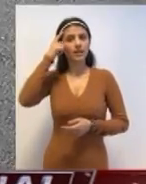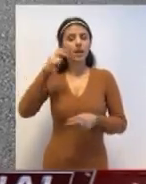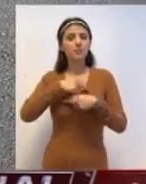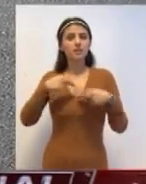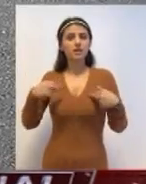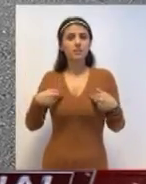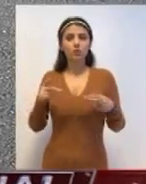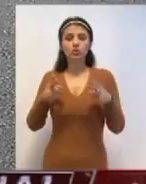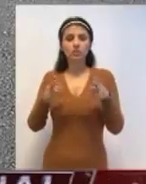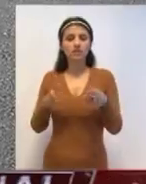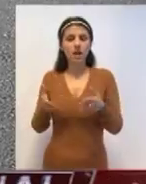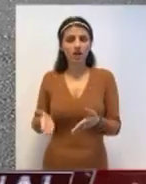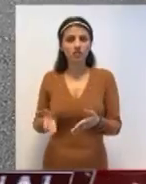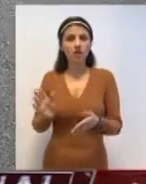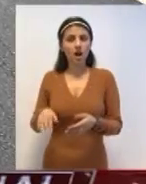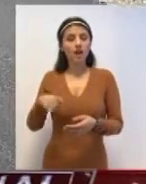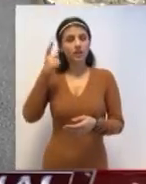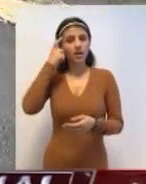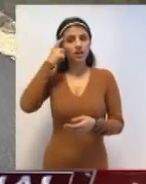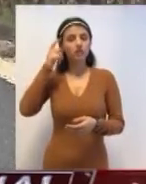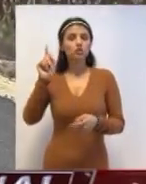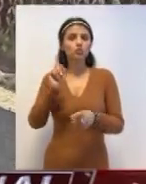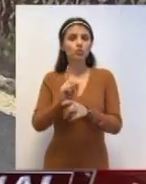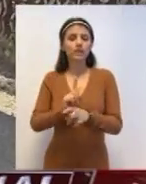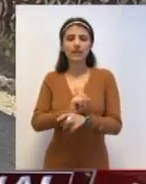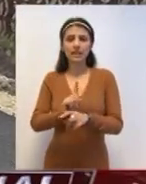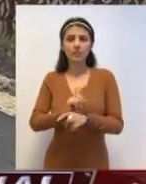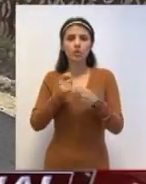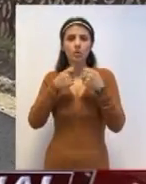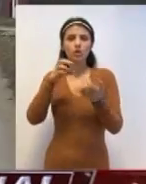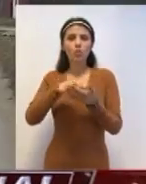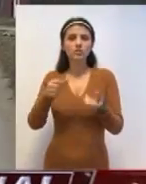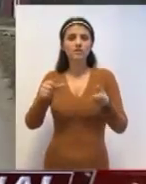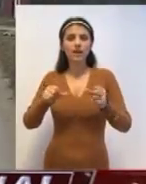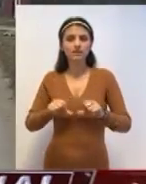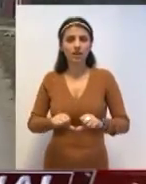Inițiativele primarului Marian Albu nu se opresc aici. Acesta are de gând ca în cel mai scurt timp